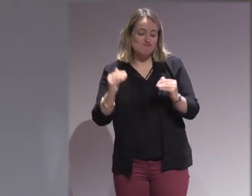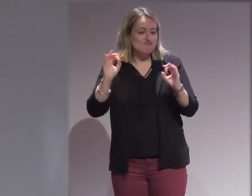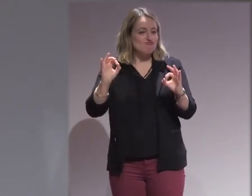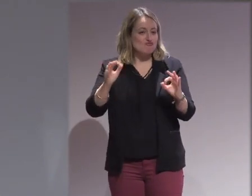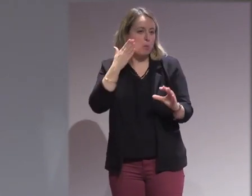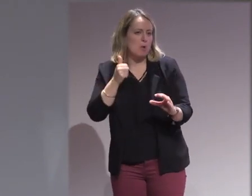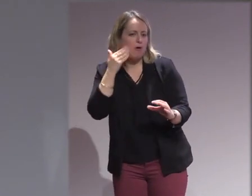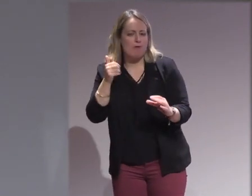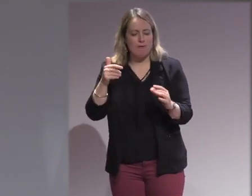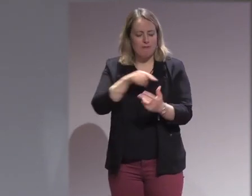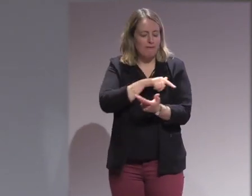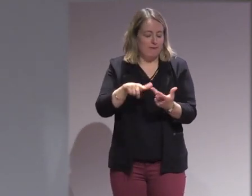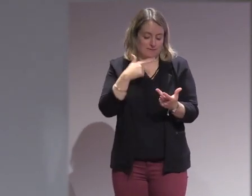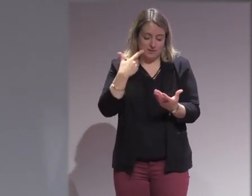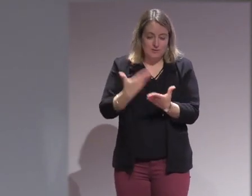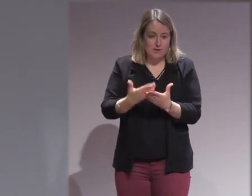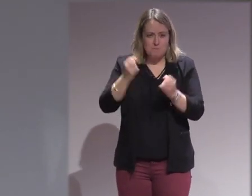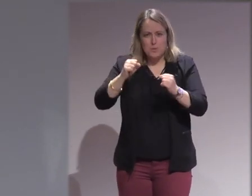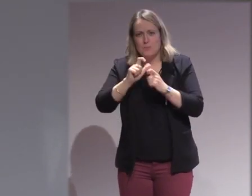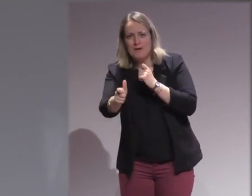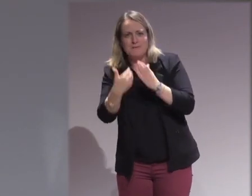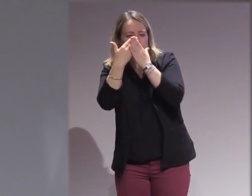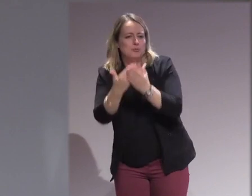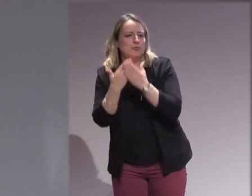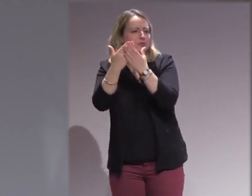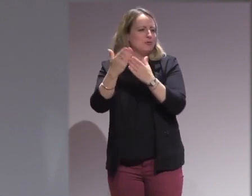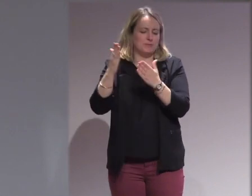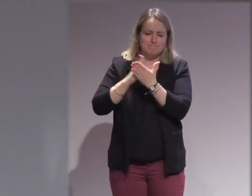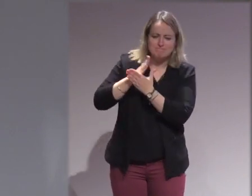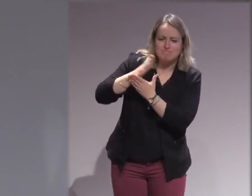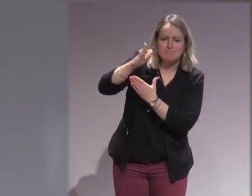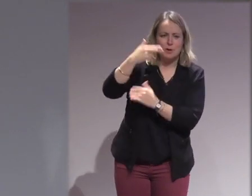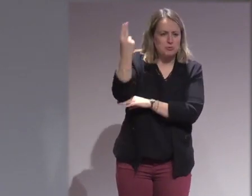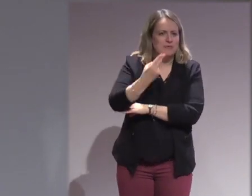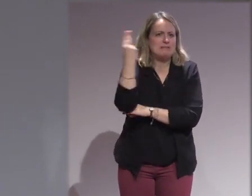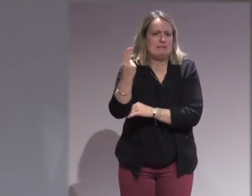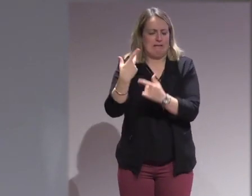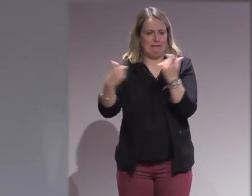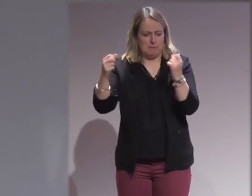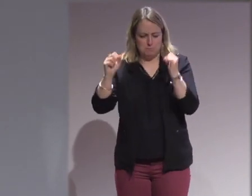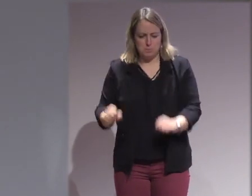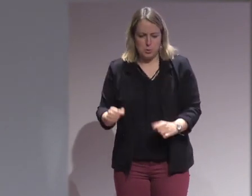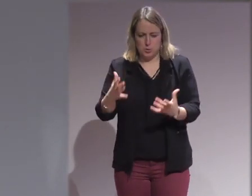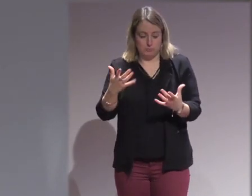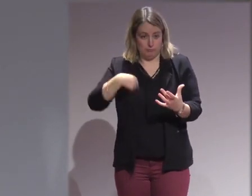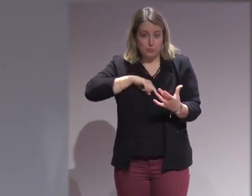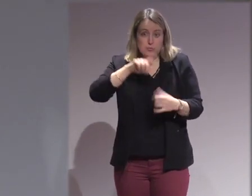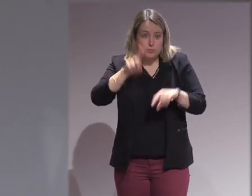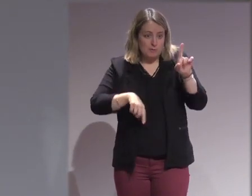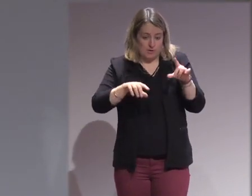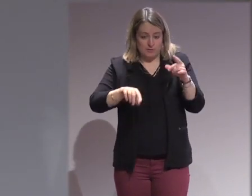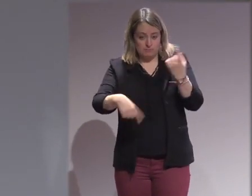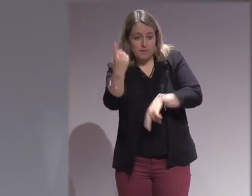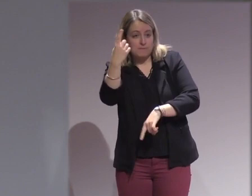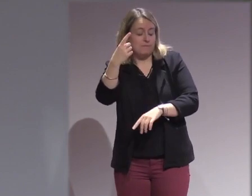blanche, et donc c'est ce qui va nous permettre de faire des études, des parcours universitaires, de devenir à notre tour, parfois même, professionnel